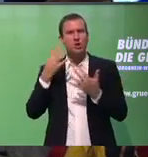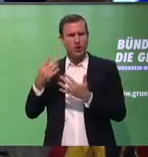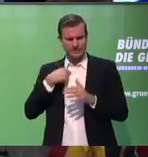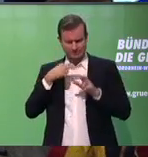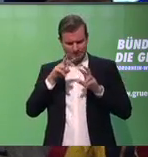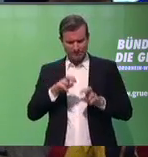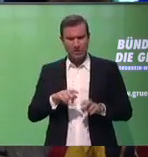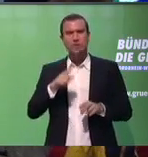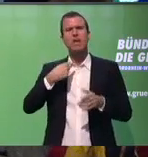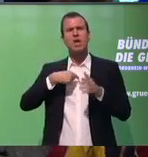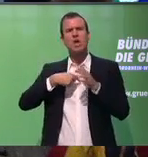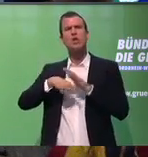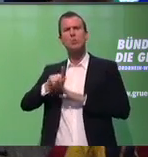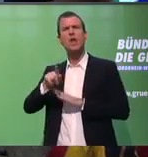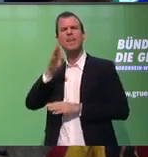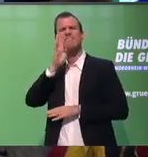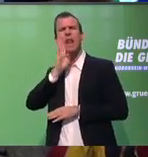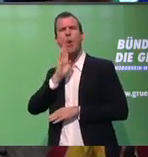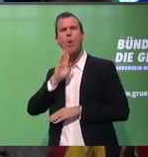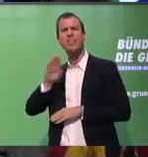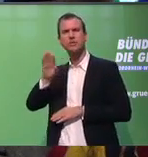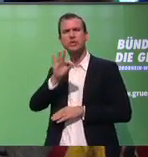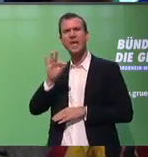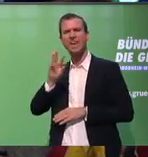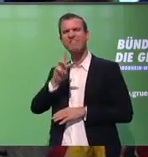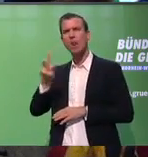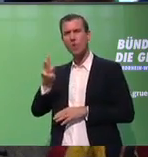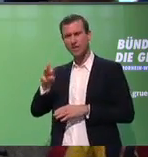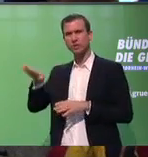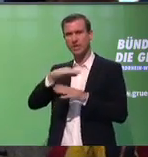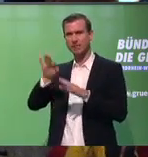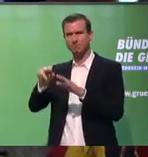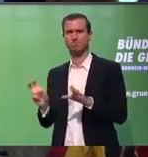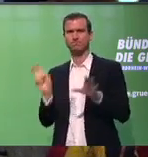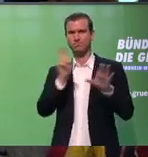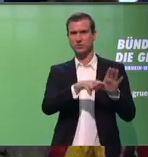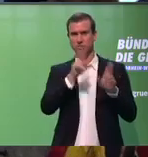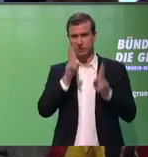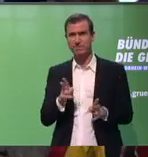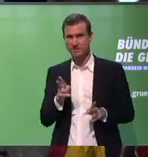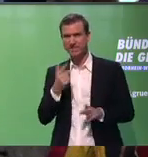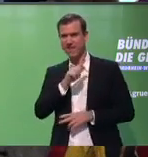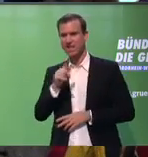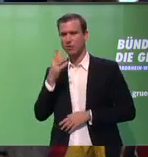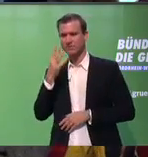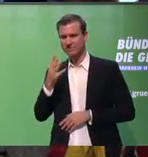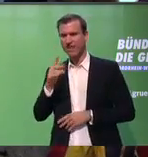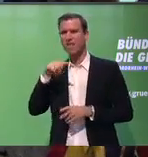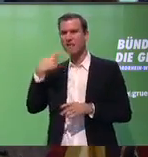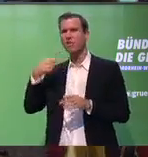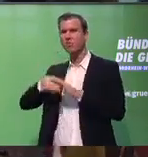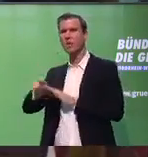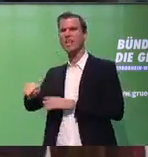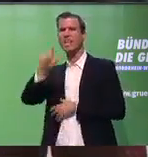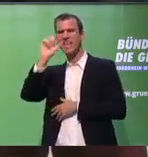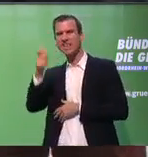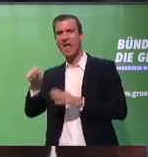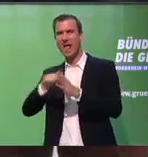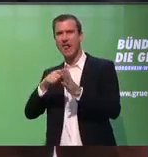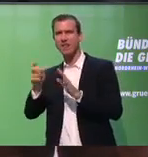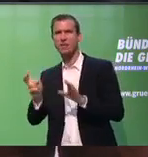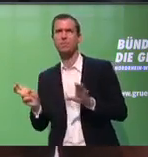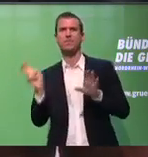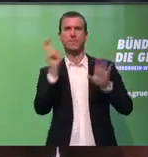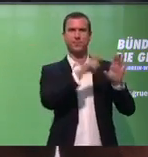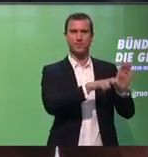bist du über die Wallonische Liste ins Europaparlament eingezogen, 2004 dann über die italienische